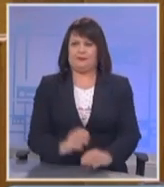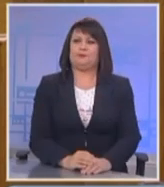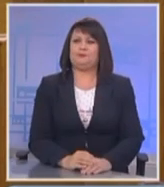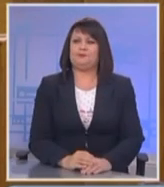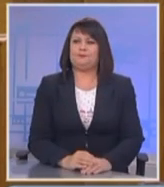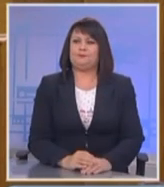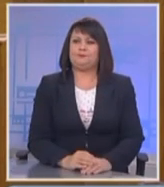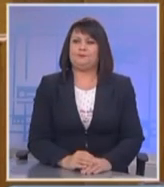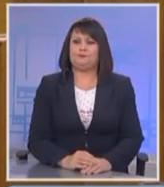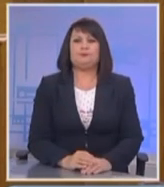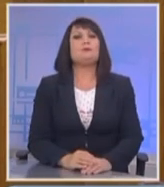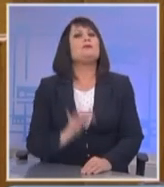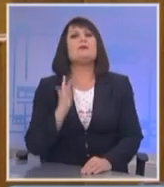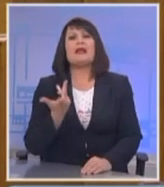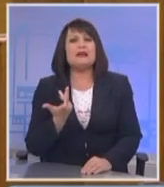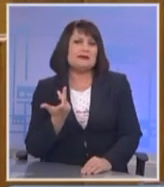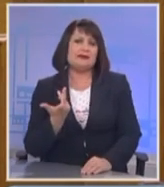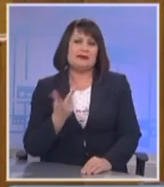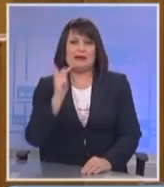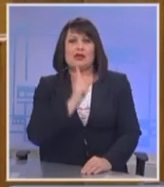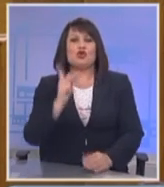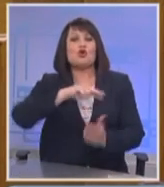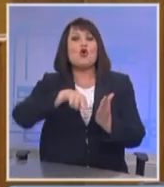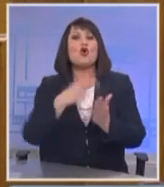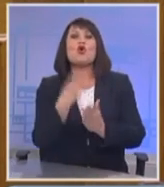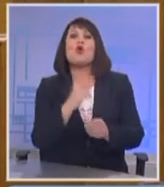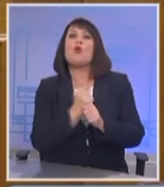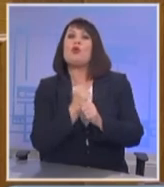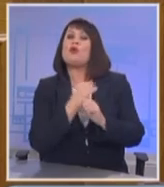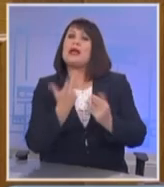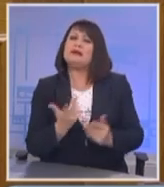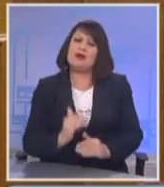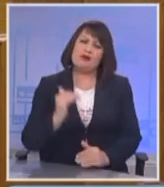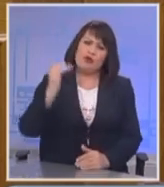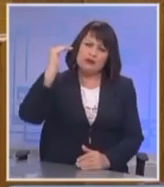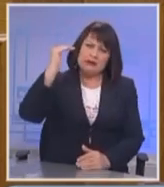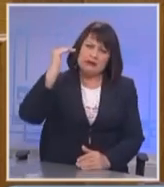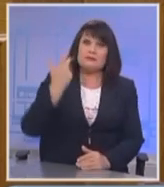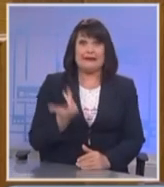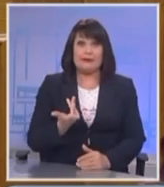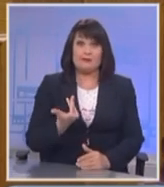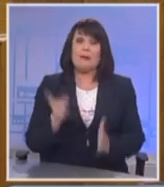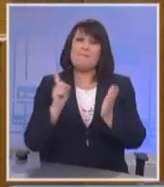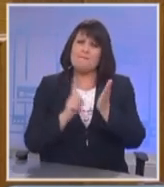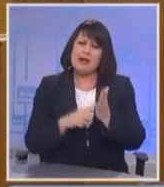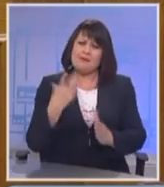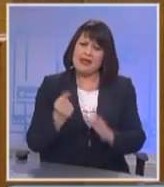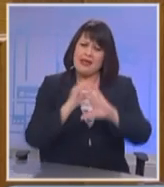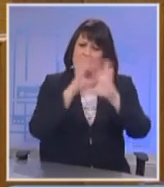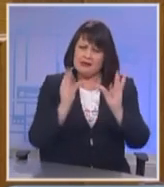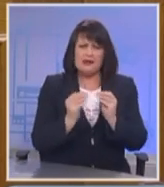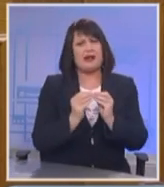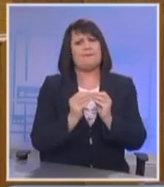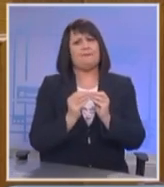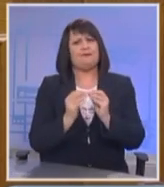για να εκπληρώσει την κοινωνική της αποστολή η ανώτατη εκπαίδευση πρέπει να διαθέτει στο σύνολό της